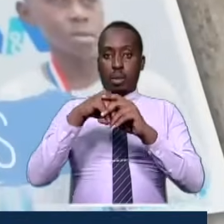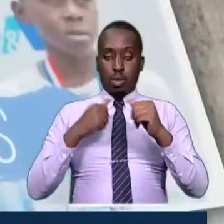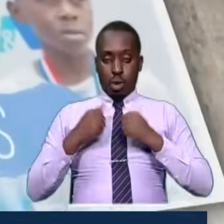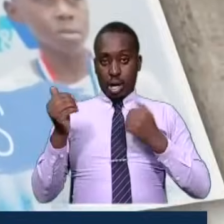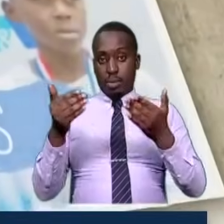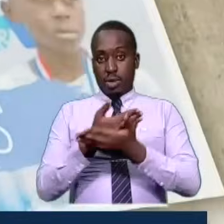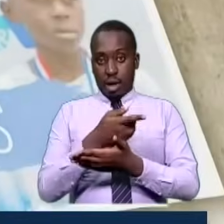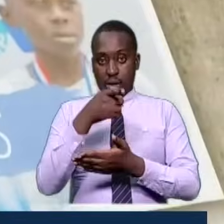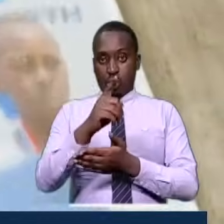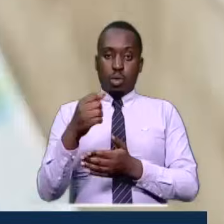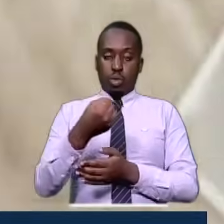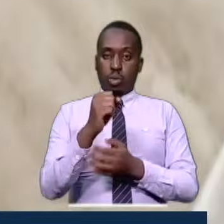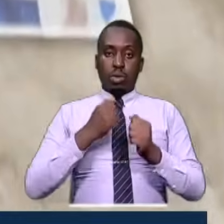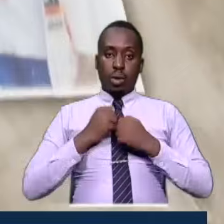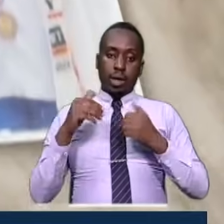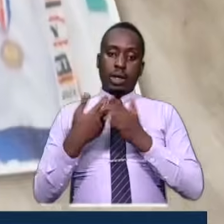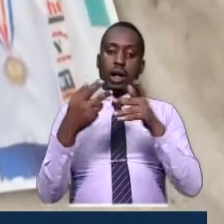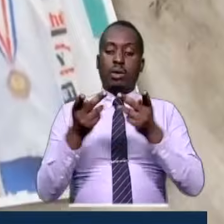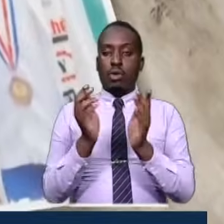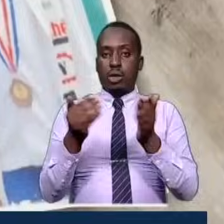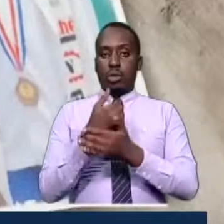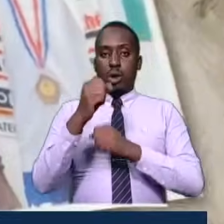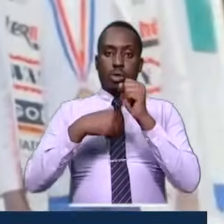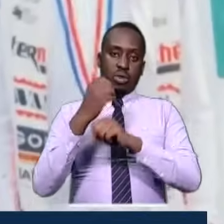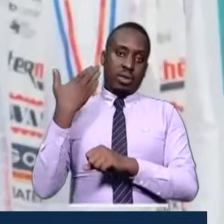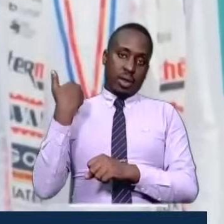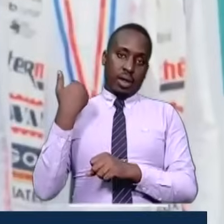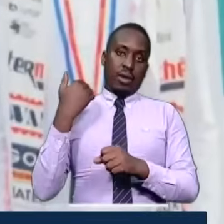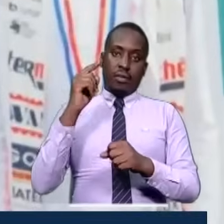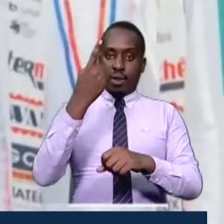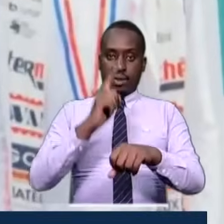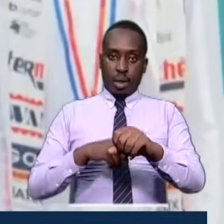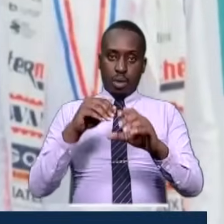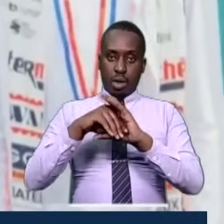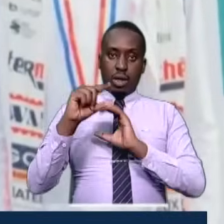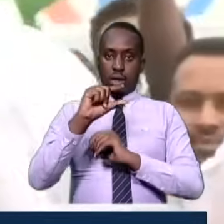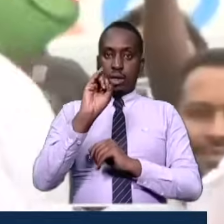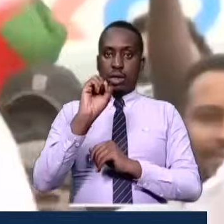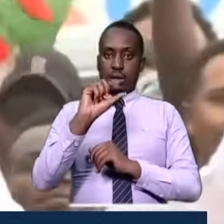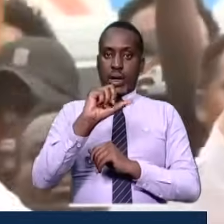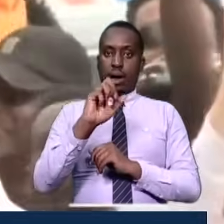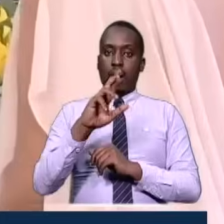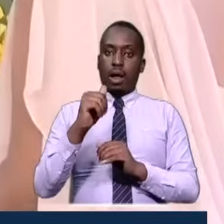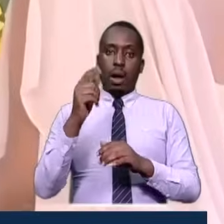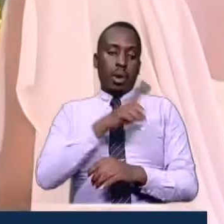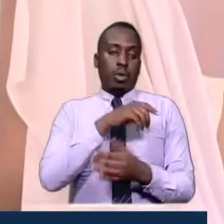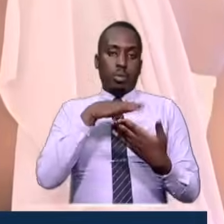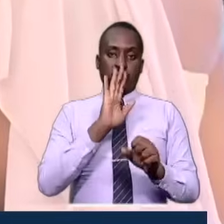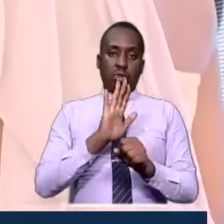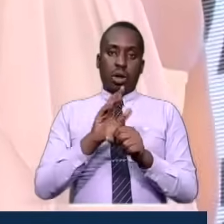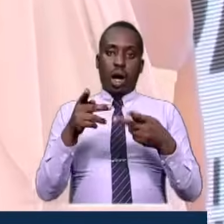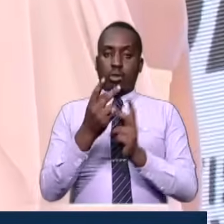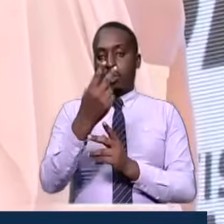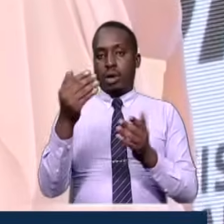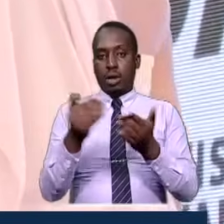mishya nako Tour du Rwanda igera ahantu hashya umwaka ushize Tour du Rwanda ageze bwa mbere mu karere ka Gisagara hari amahirwe menshi yuko mu mwaka nibura ahantu habiri hashya